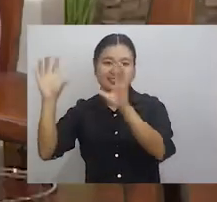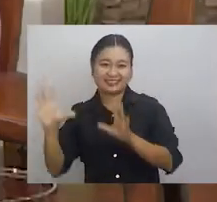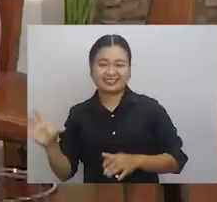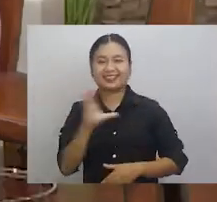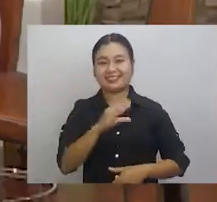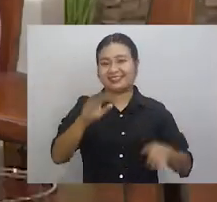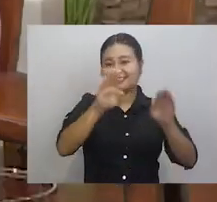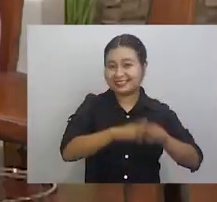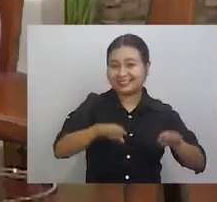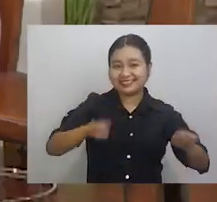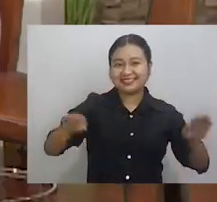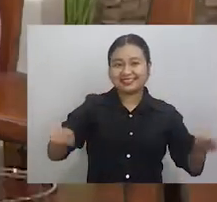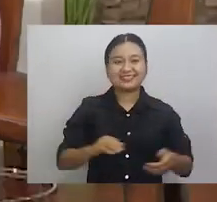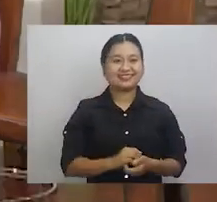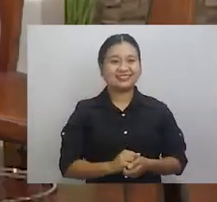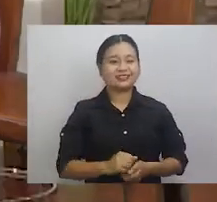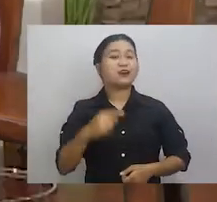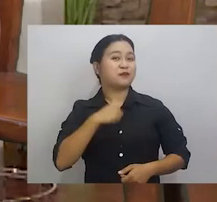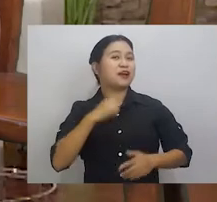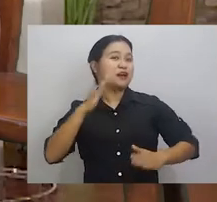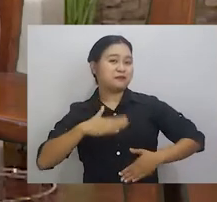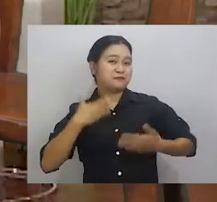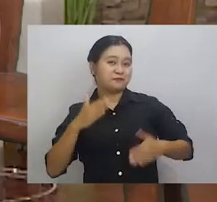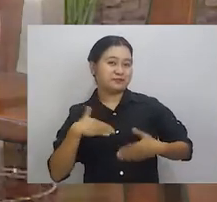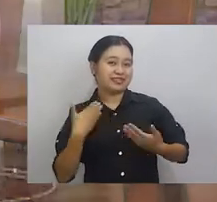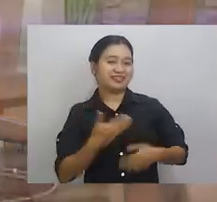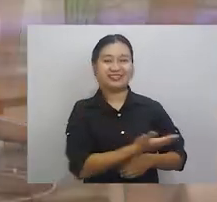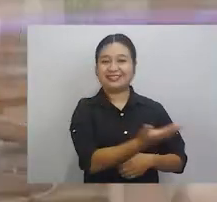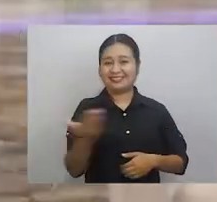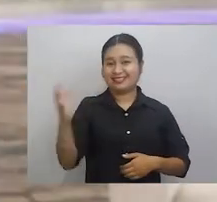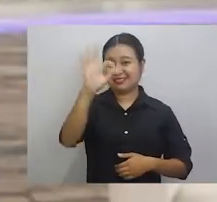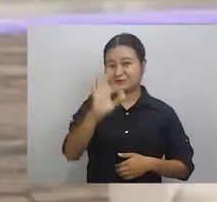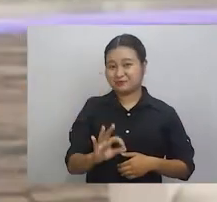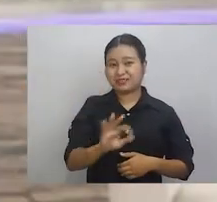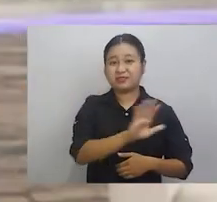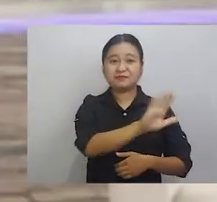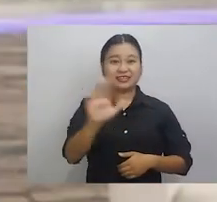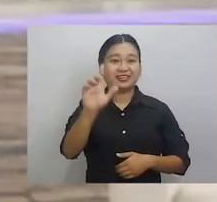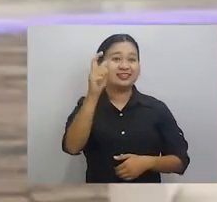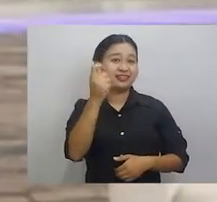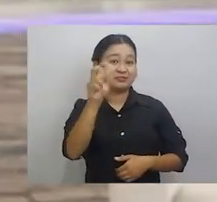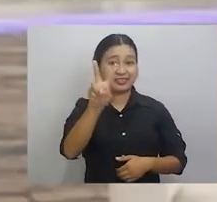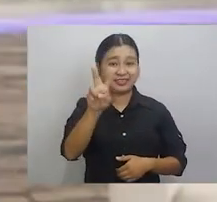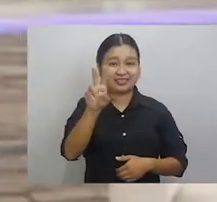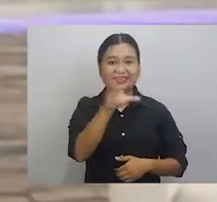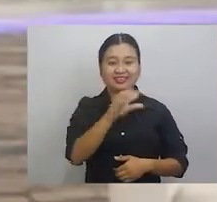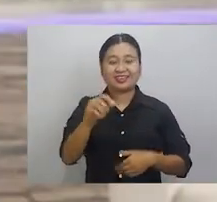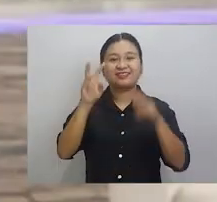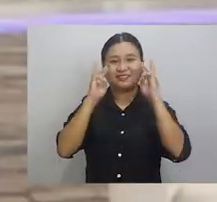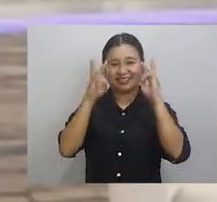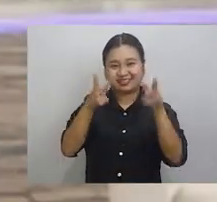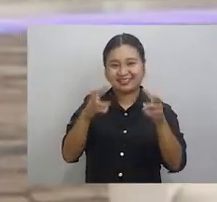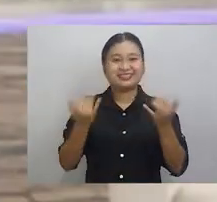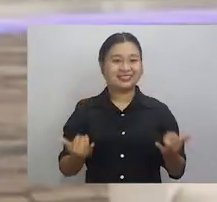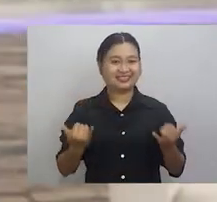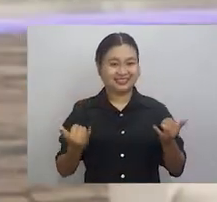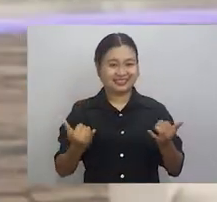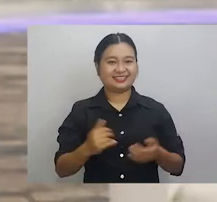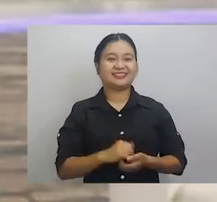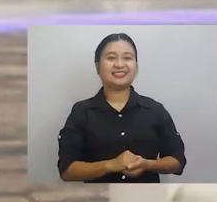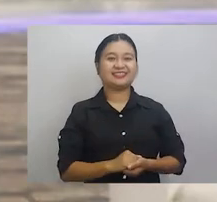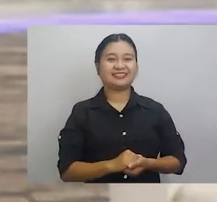mga madlang kids! Natutuwa akong nasa harapan muli kayo ng inyong mga telebisyon at nakatutok sa araw na